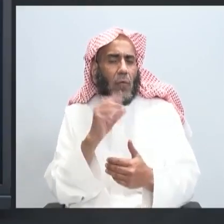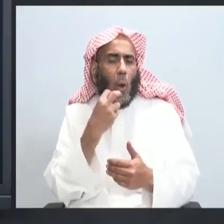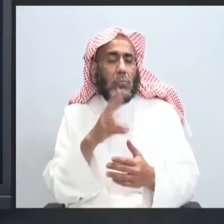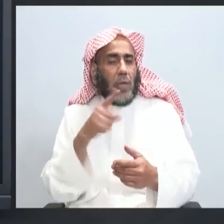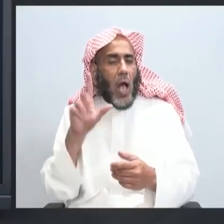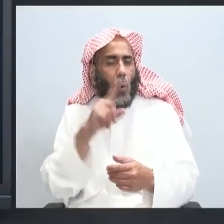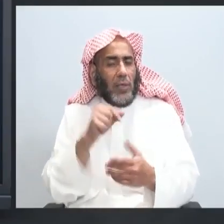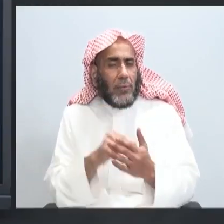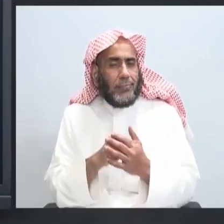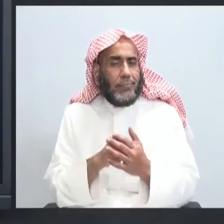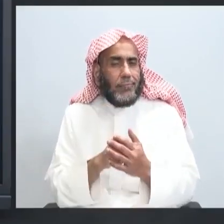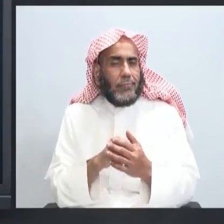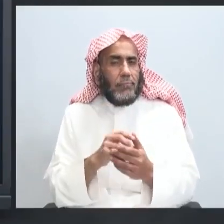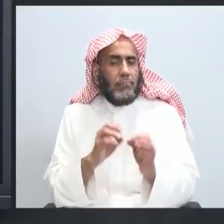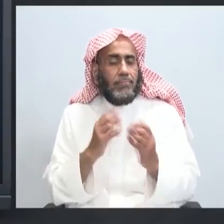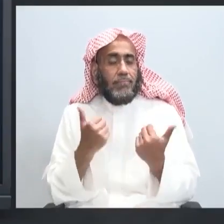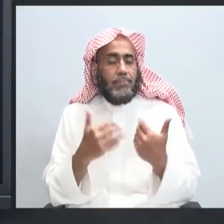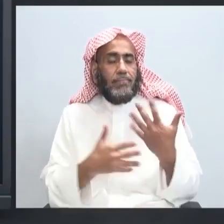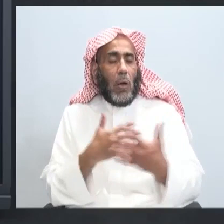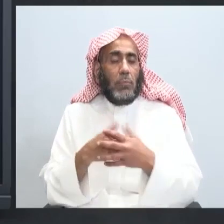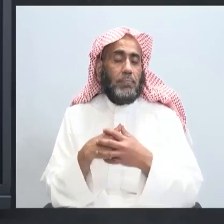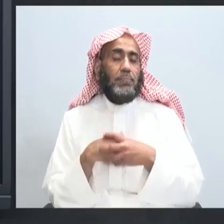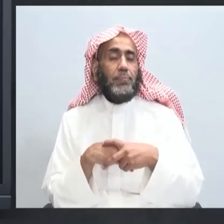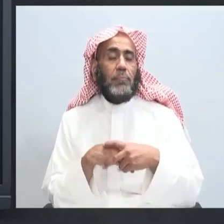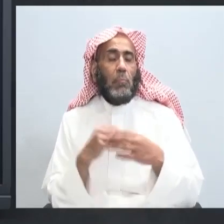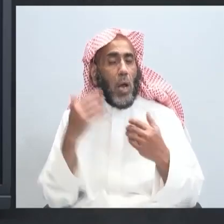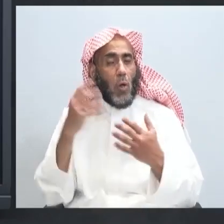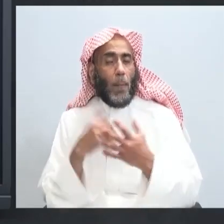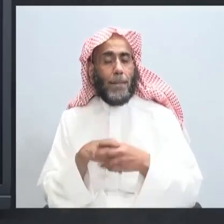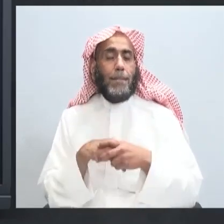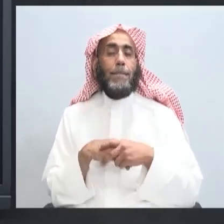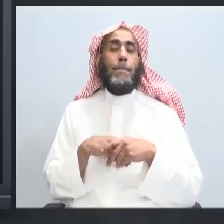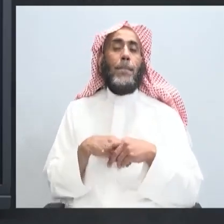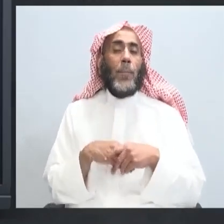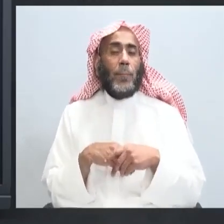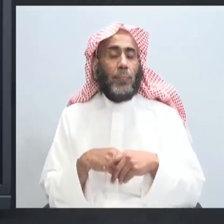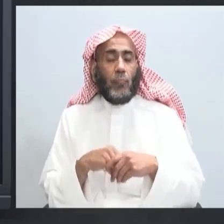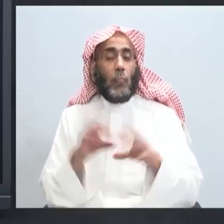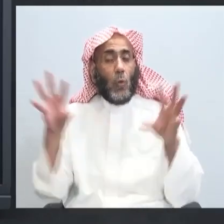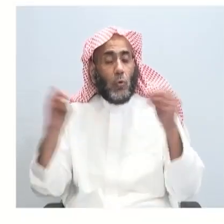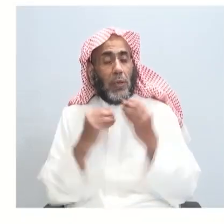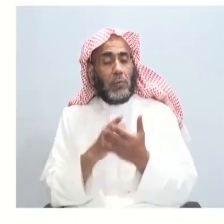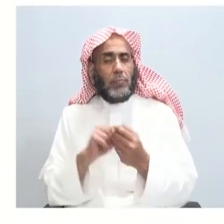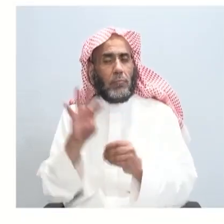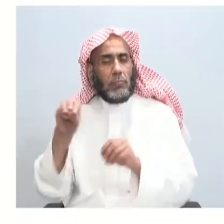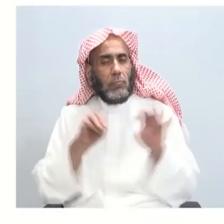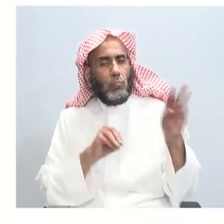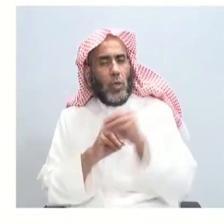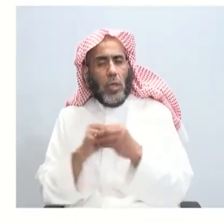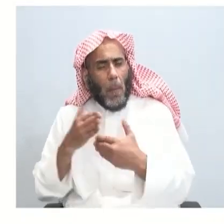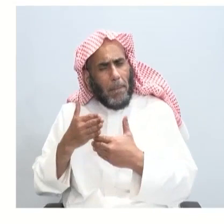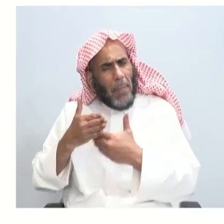صحيح ام خاطئ ما رايكم جمعت المعاجم العربيه من مصادر نات